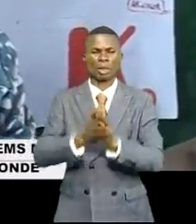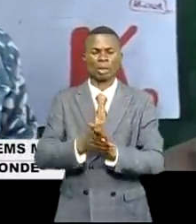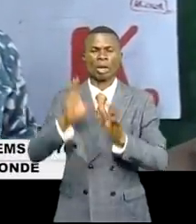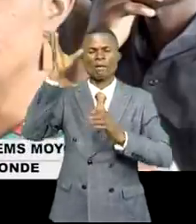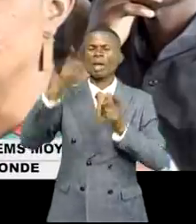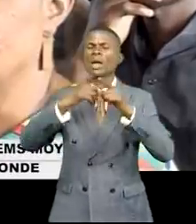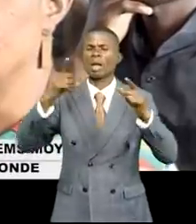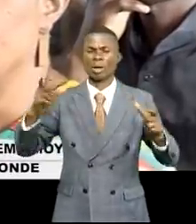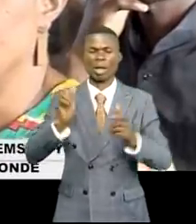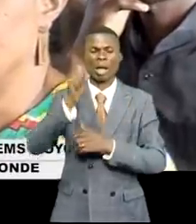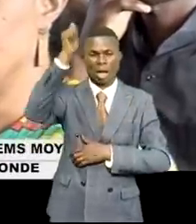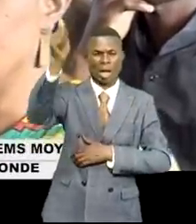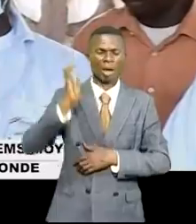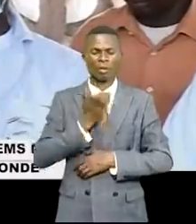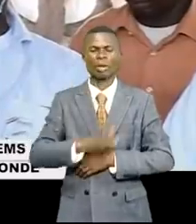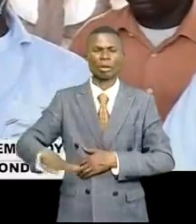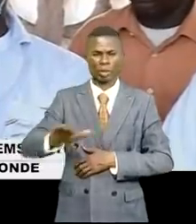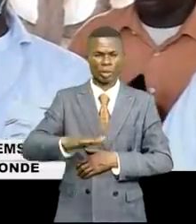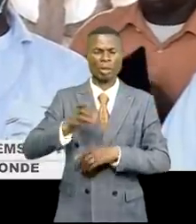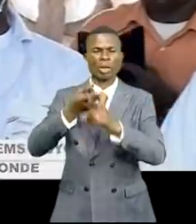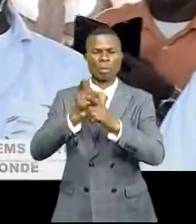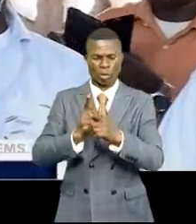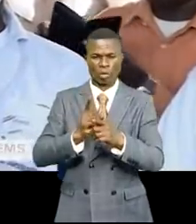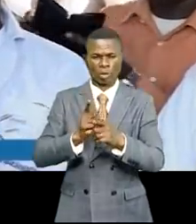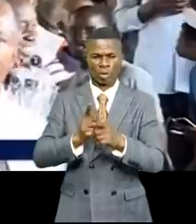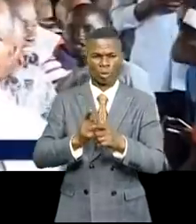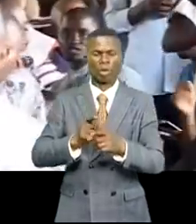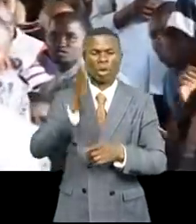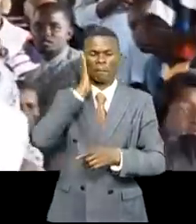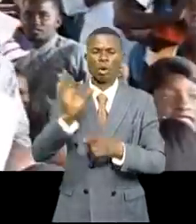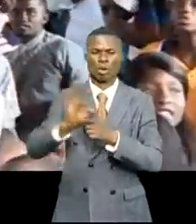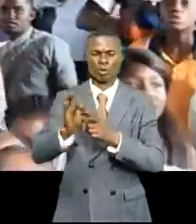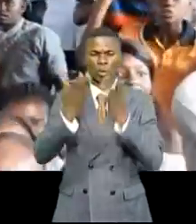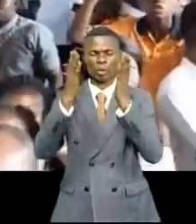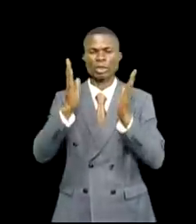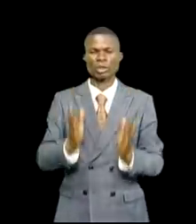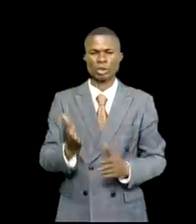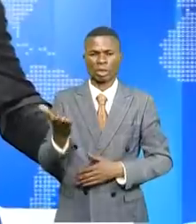village, l'avenir de la RDC dépend également d'une bonne formation de ses élites.